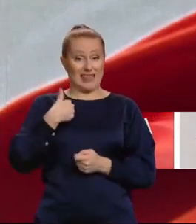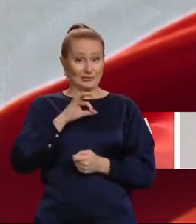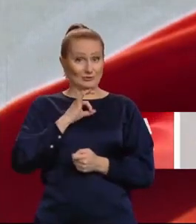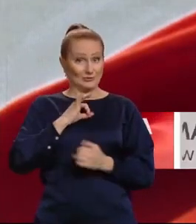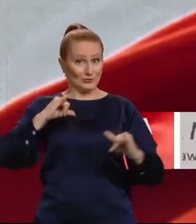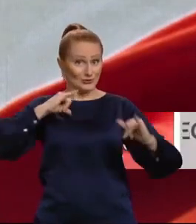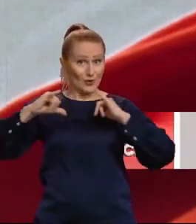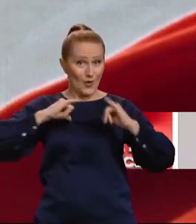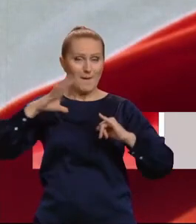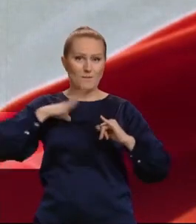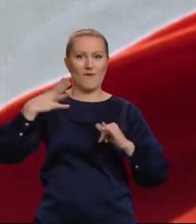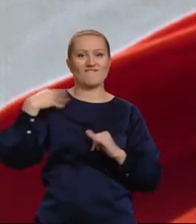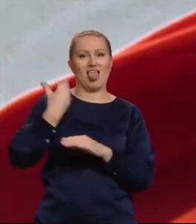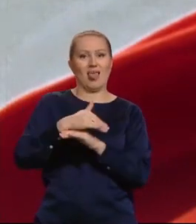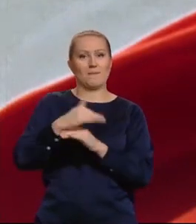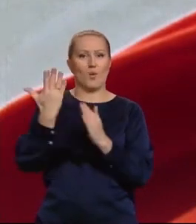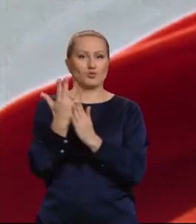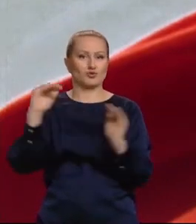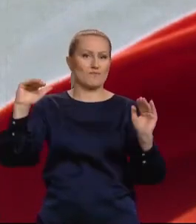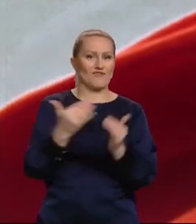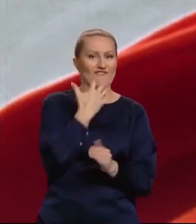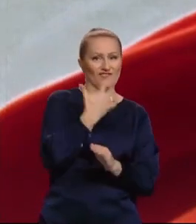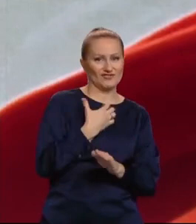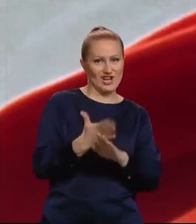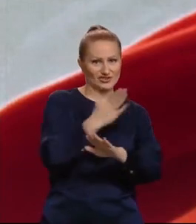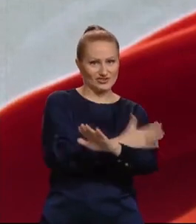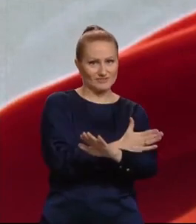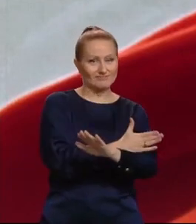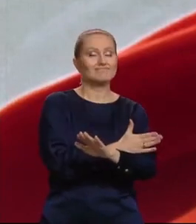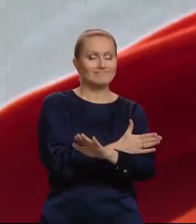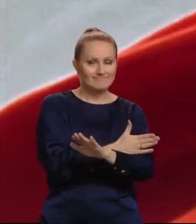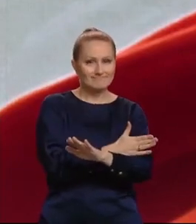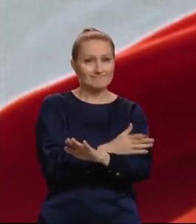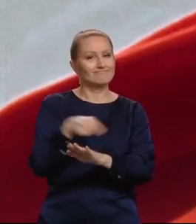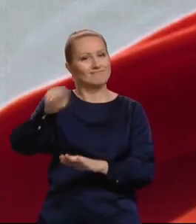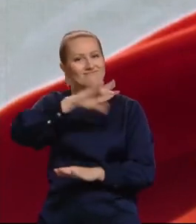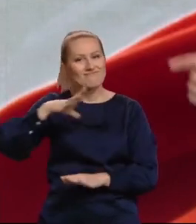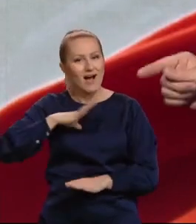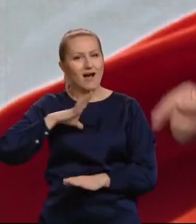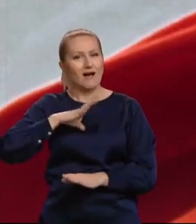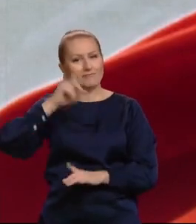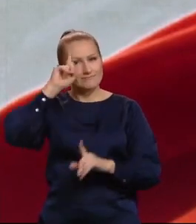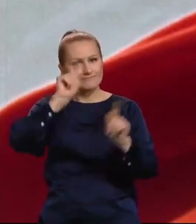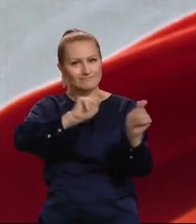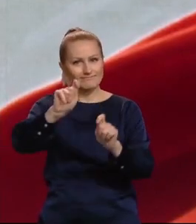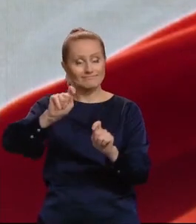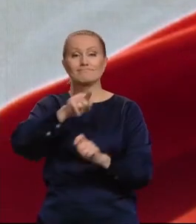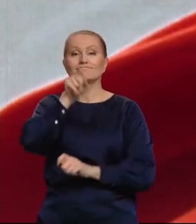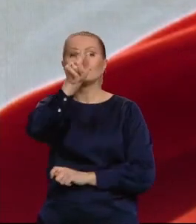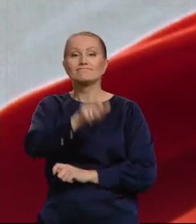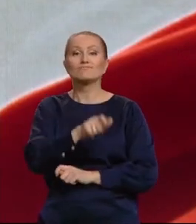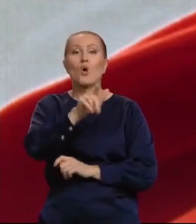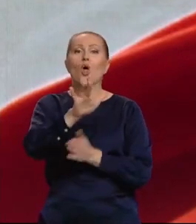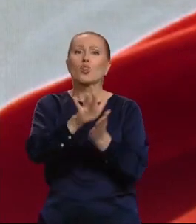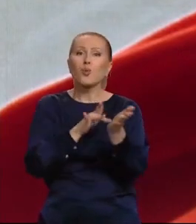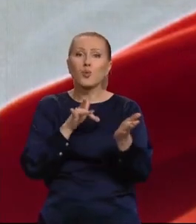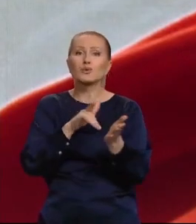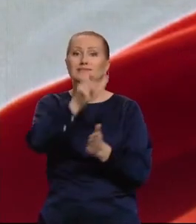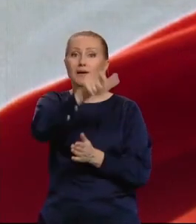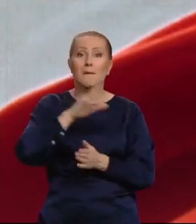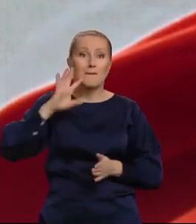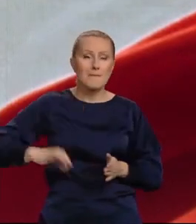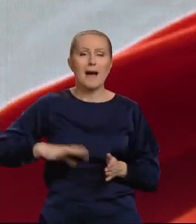obniżył wiek emerytalny. I warto też podkreślić, że pan Tusk przeszedł na obniżoną